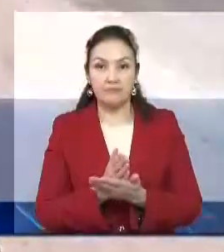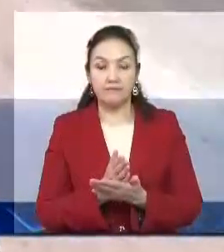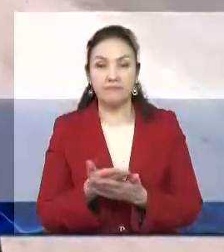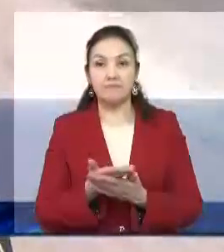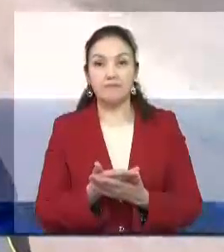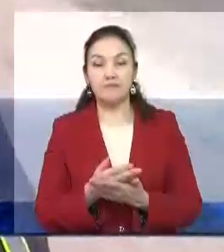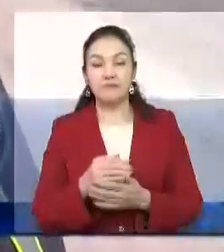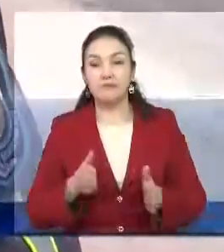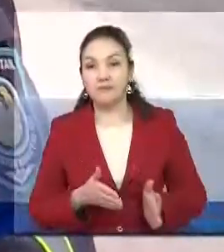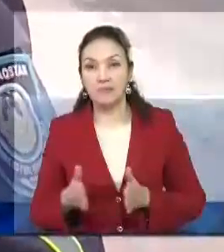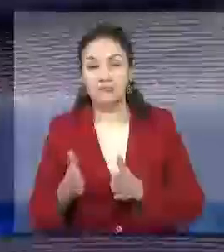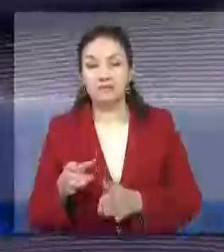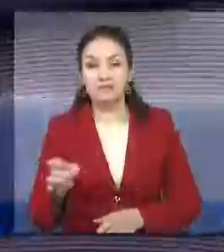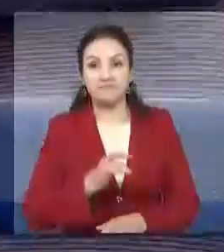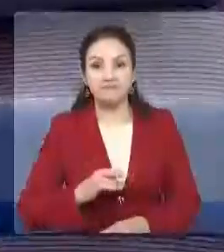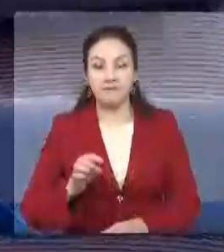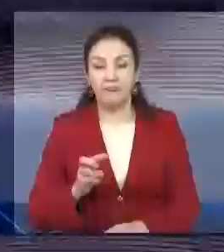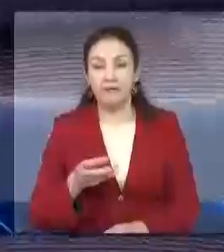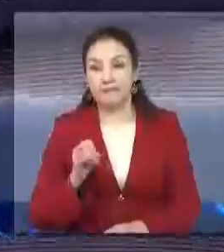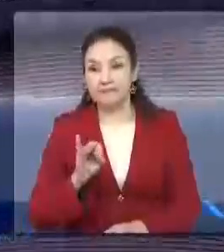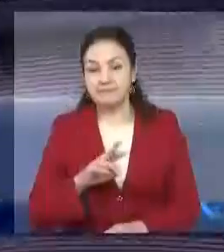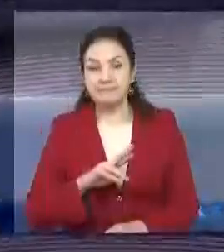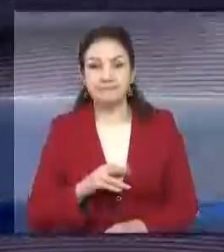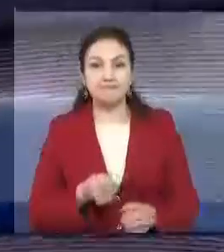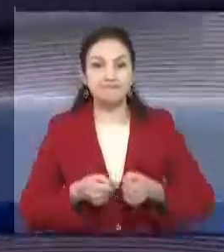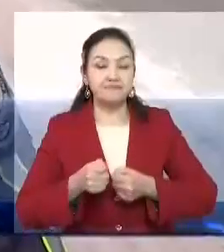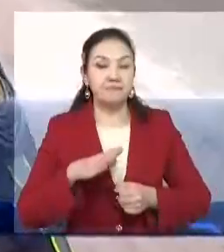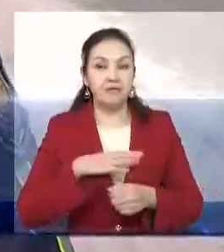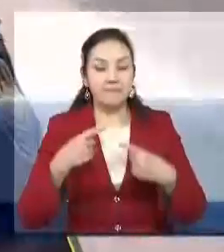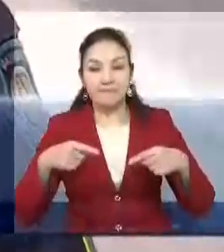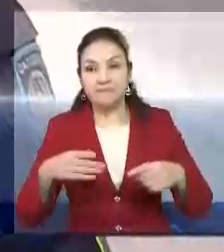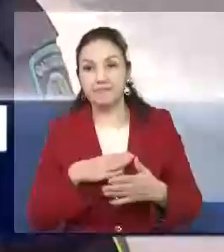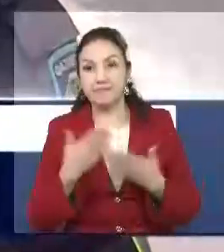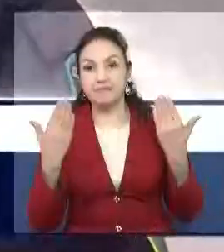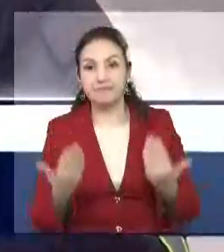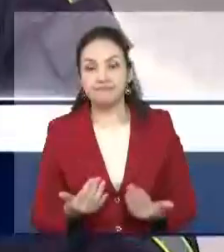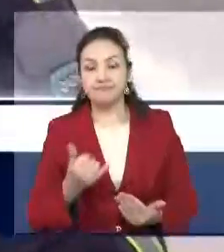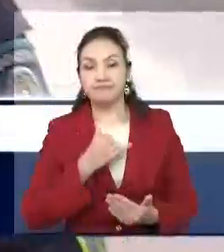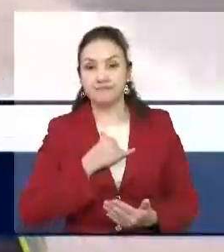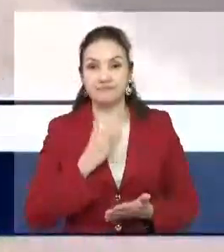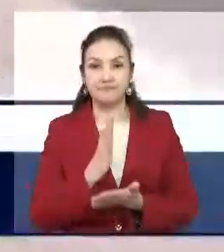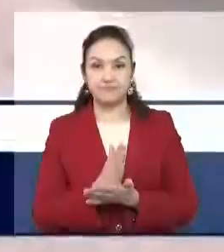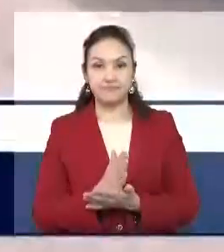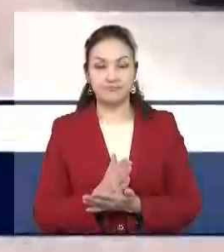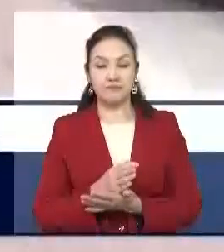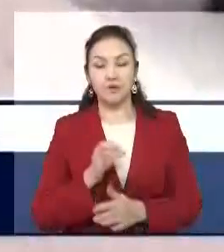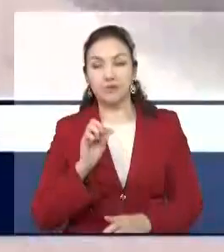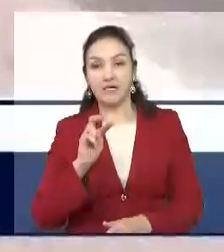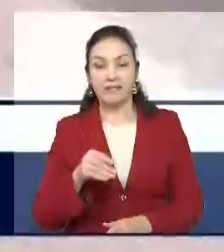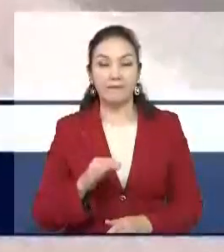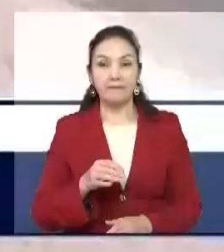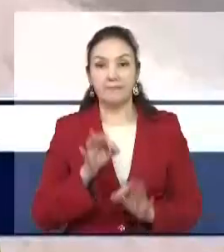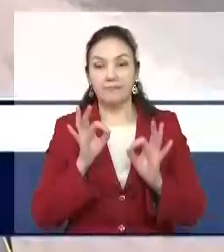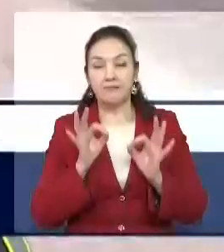на автодорогах республиканского значения. Водители, да, бывают разные, но, в принципе, сейчас у нас идет ОПМ